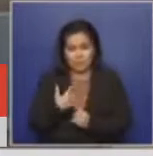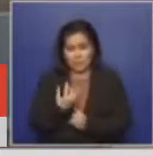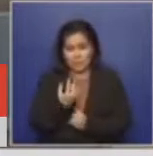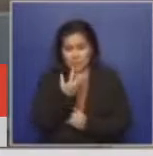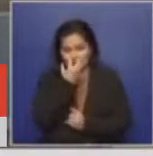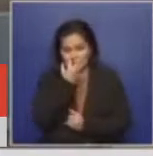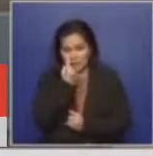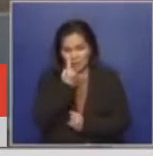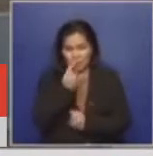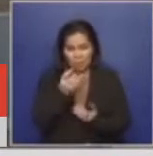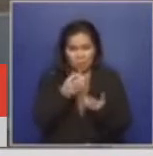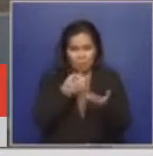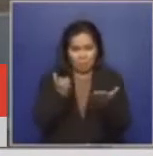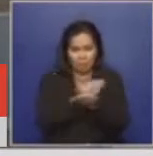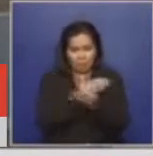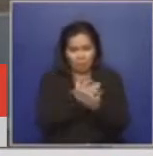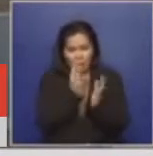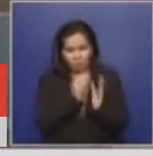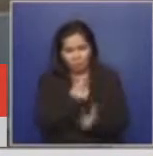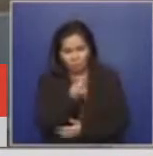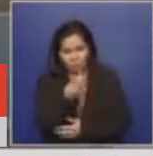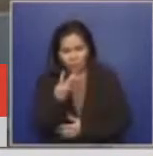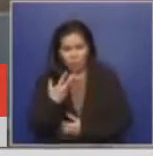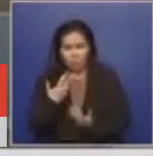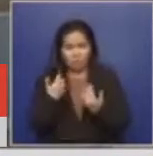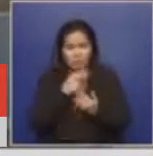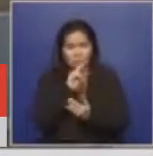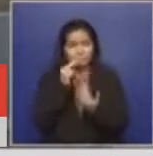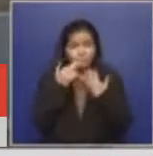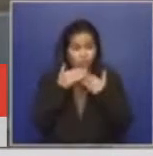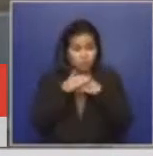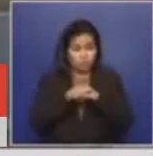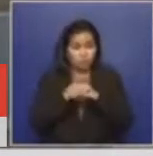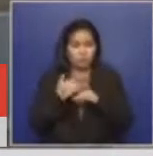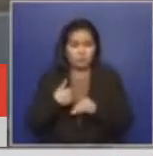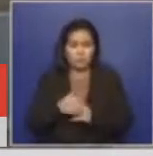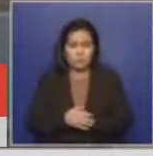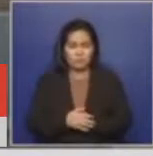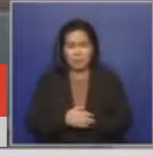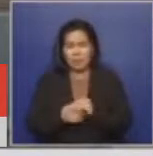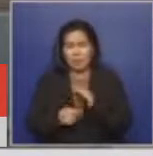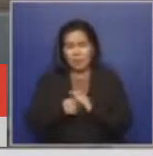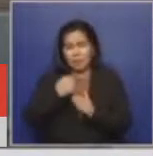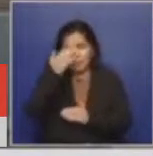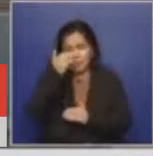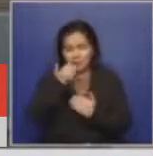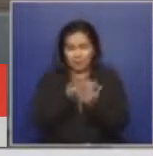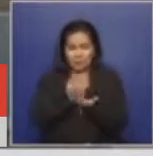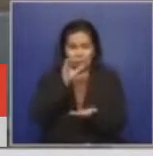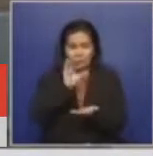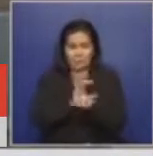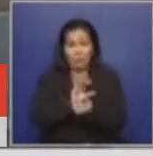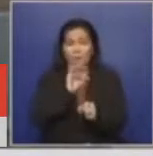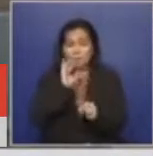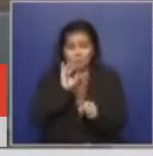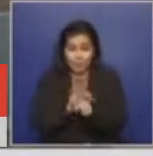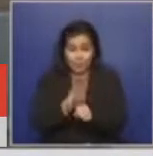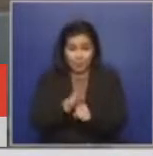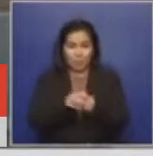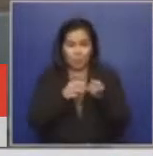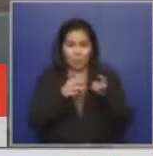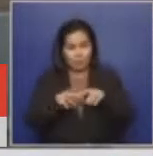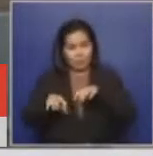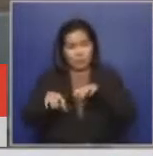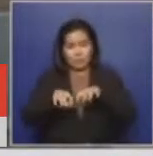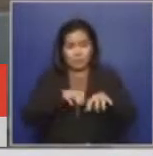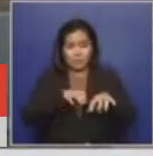ครับซึ่งนอกจากงบที่ไม่พอแล้วนะครับผมนำเรียนว่าการบริหารจัดการ